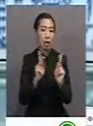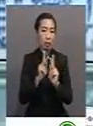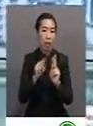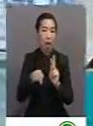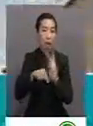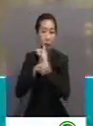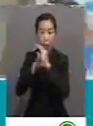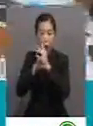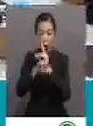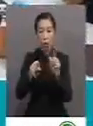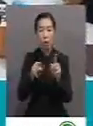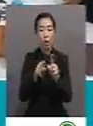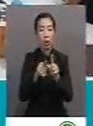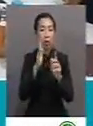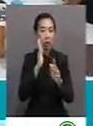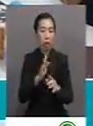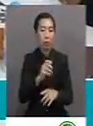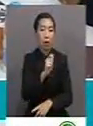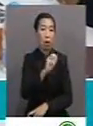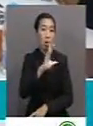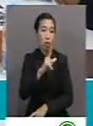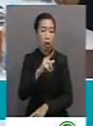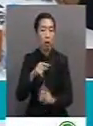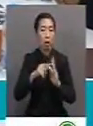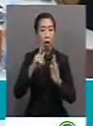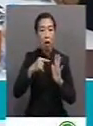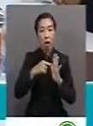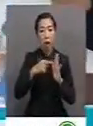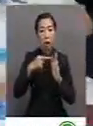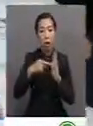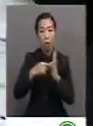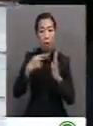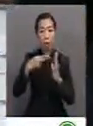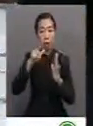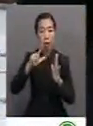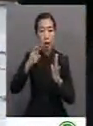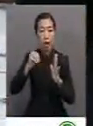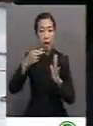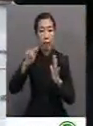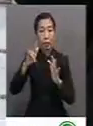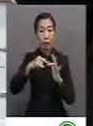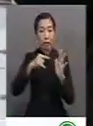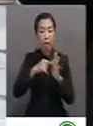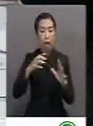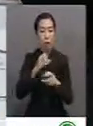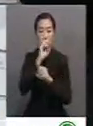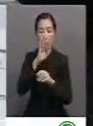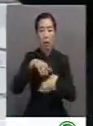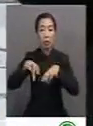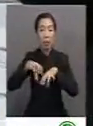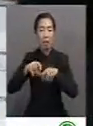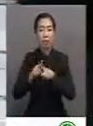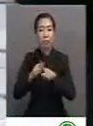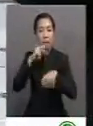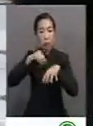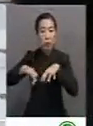แห่งชาติเขาแหลมย่าหมู่เกาะเสม็ดสรุปแล้วนะคะว่าไม่ให้จัดงานเสม็ดอินเลิฟครั้งที่8ค่ะโดยเบื้องต้นก็ชี้แจงนะคะ